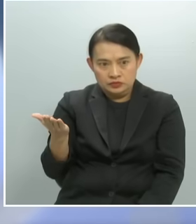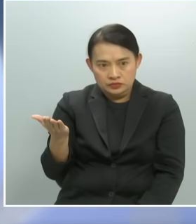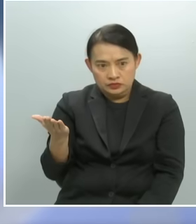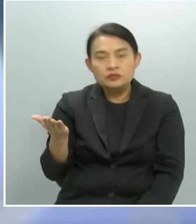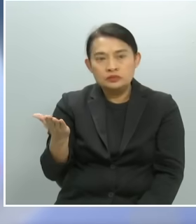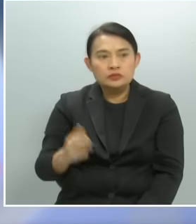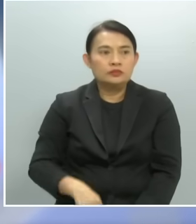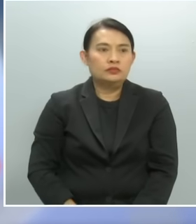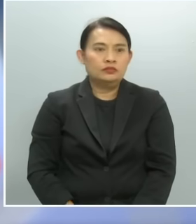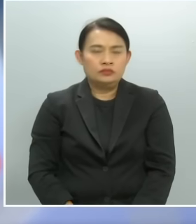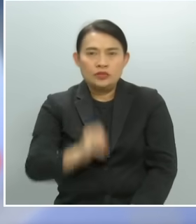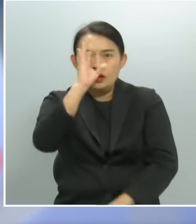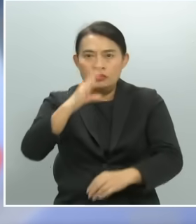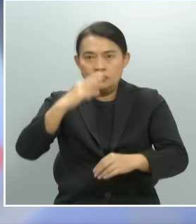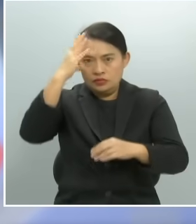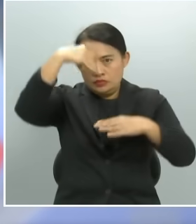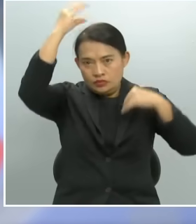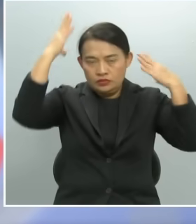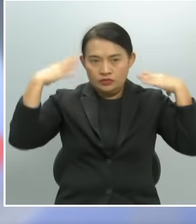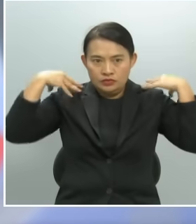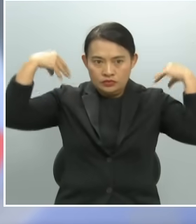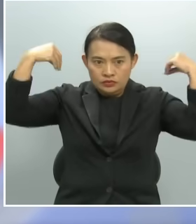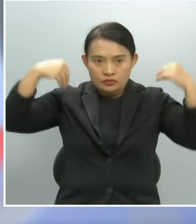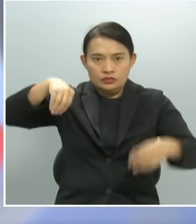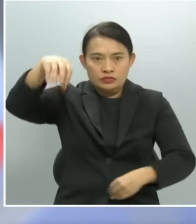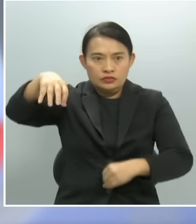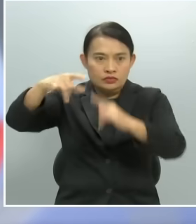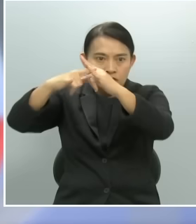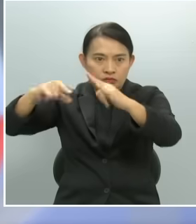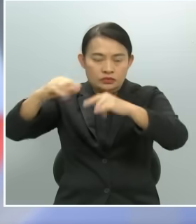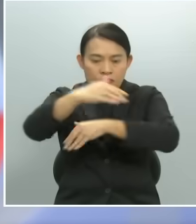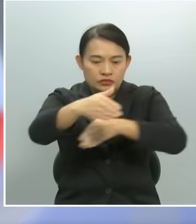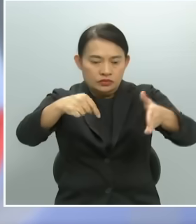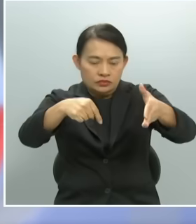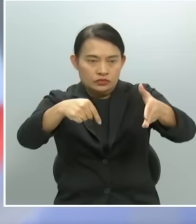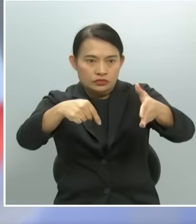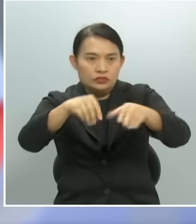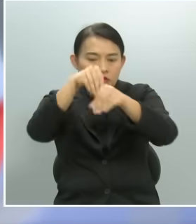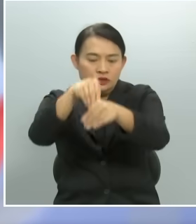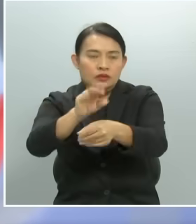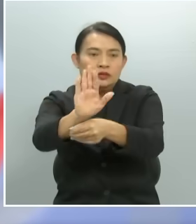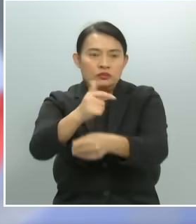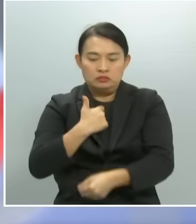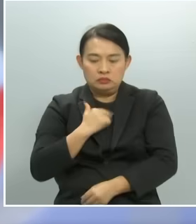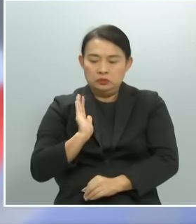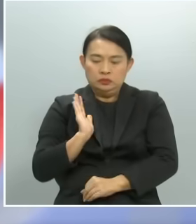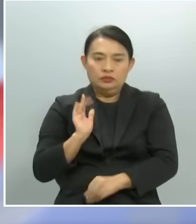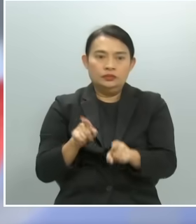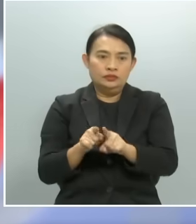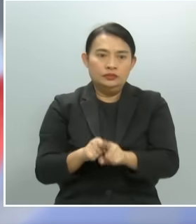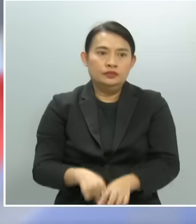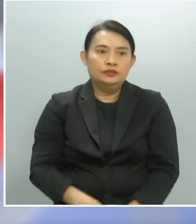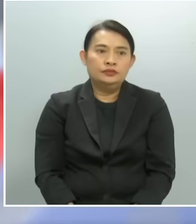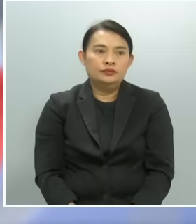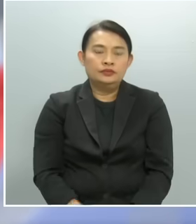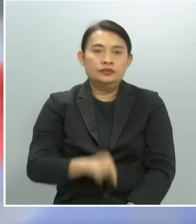บางคนบอกว่าเป็นศาลเทวดาหรือเปล่าก็ให้เทวดาอยู่แล้วกันห้องนี้ผมก็คงไม่อยู่เหมือนกันเห็นไหมปกติก็ไม่ได้